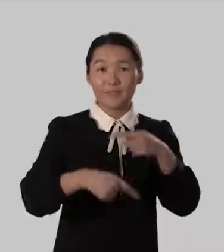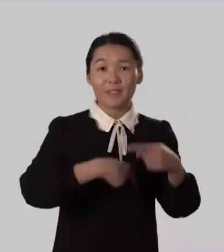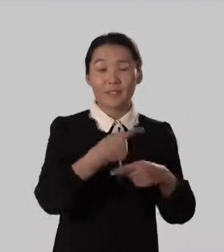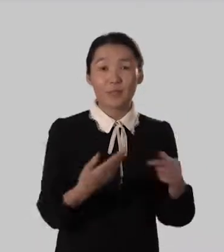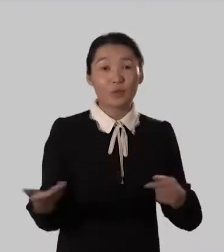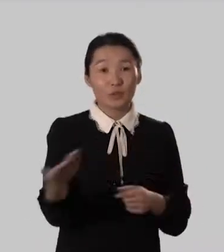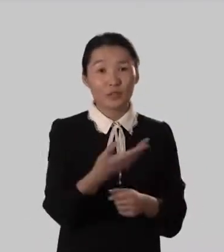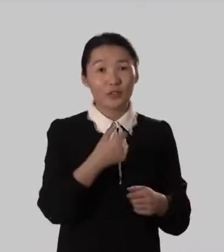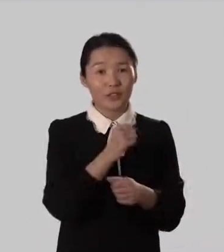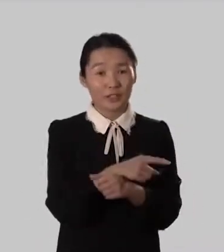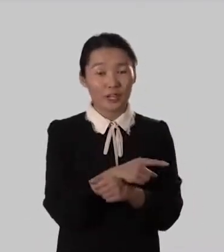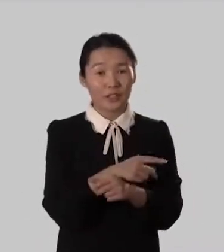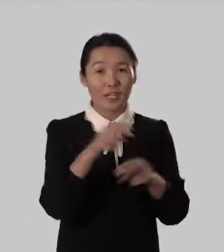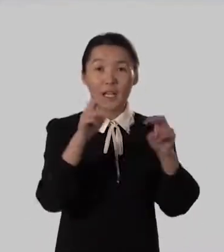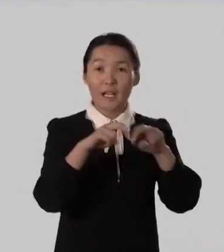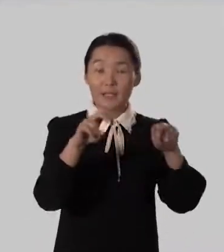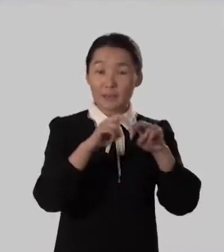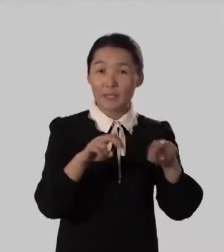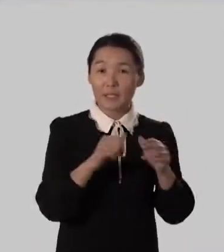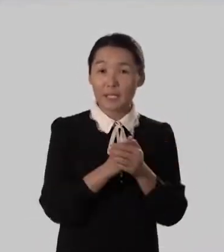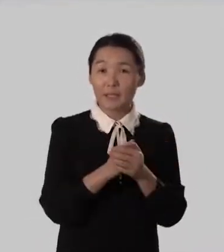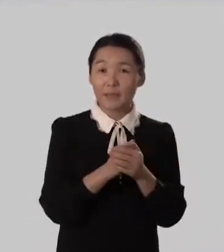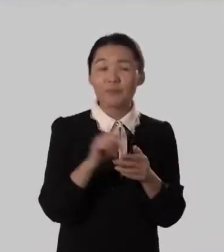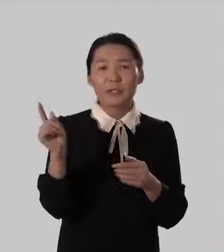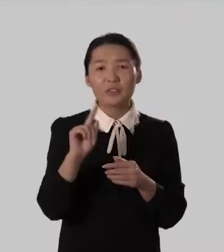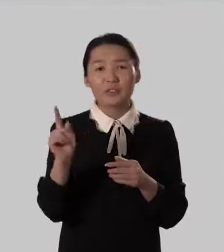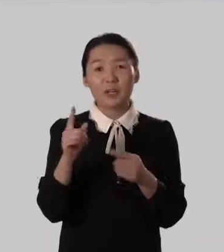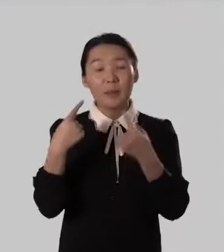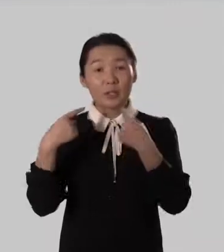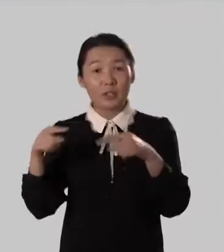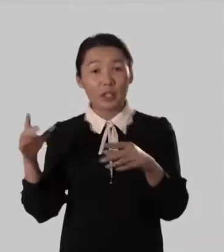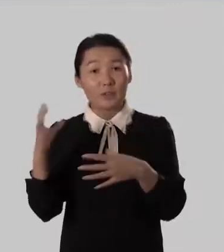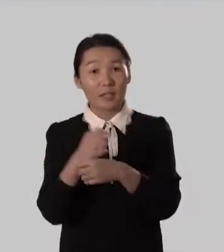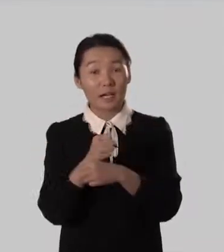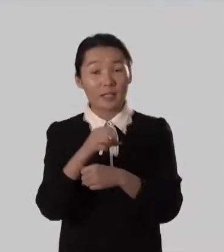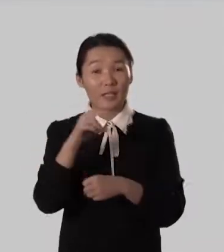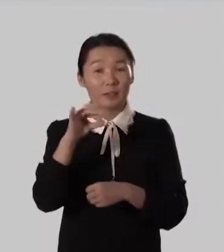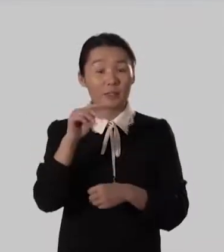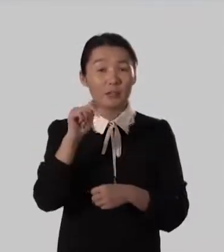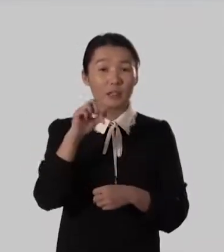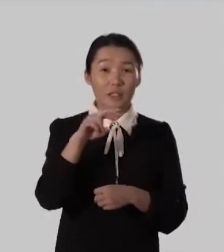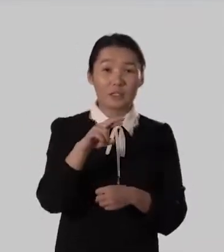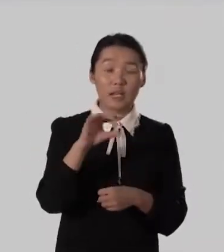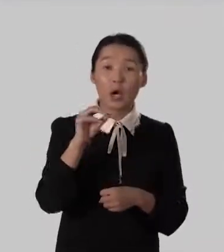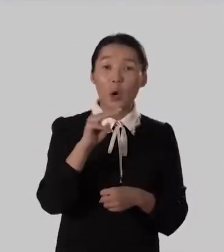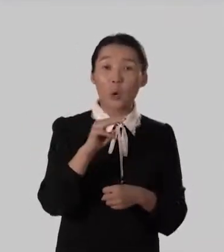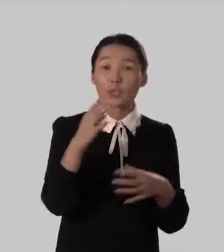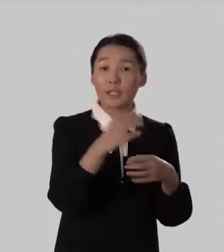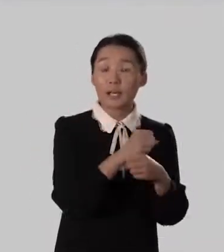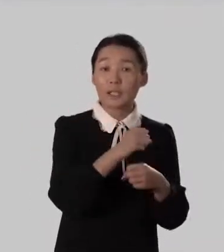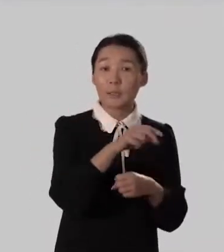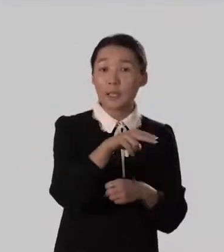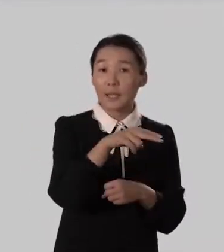следующая на что задача рассмотреть чем отличаются краткие причастия от кратких